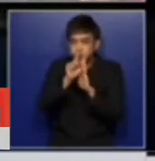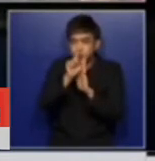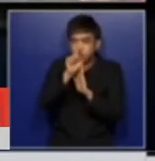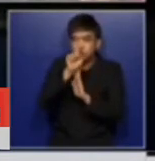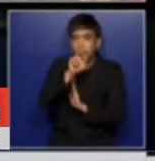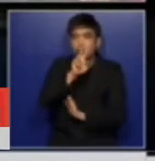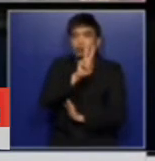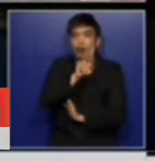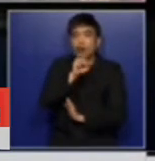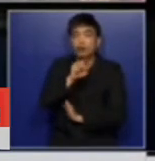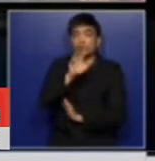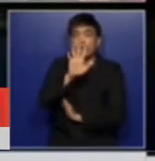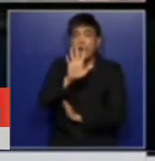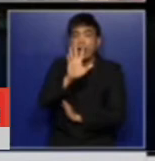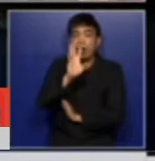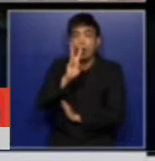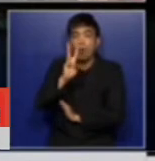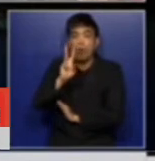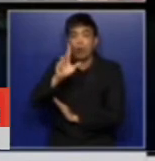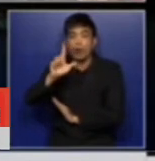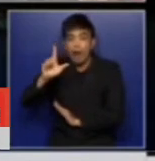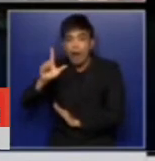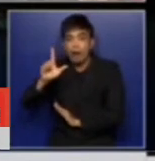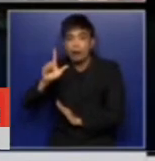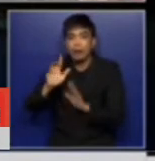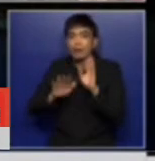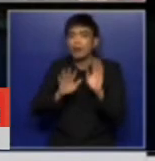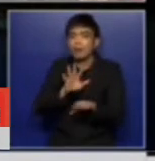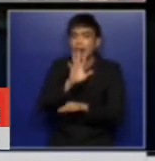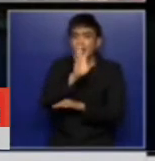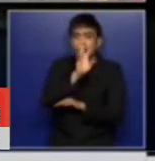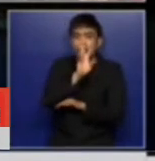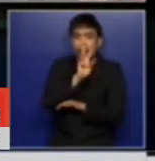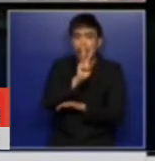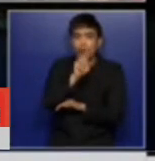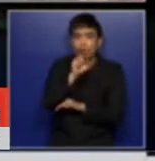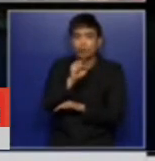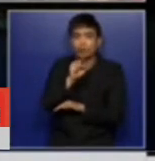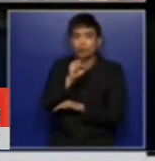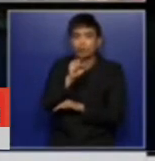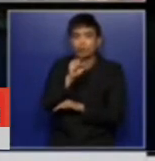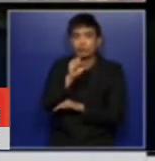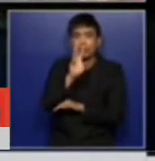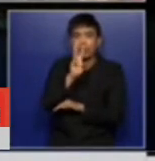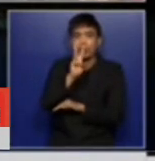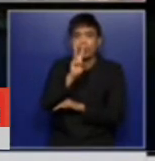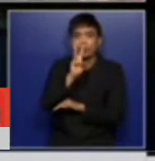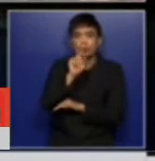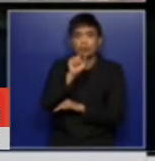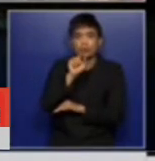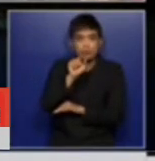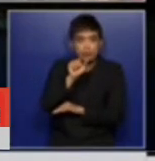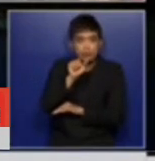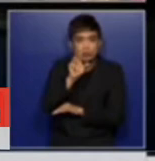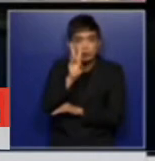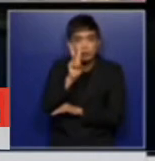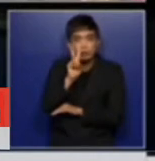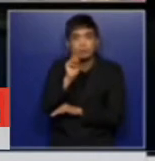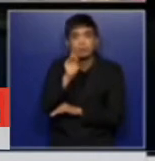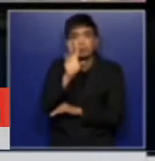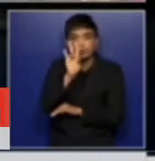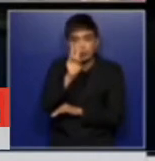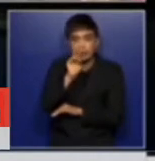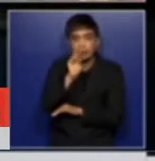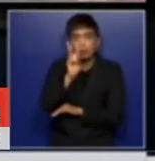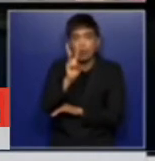2.26 ล้านล้านบาทคิดเป็นร้อยละ 76.5 ครับรายจ่ายลงทุนครับเตี้ยนิดเดียว